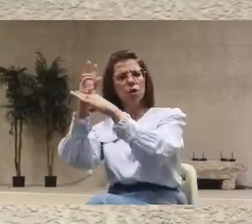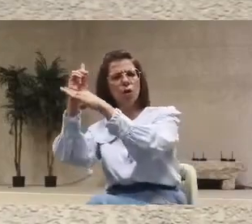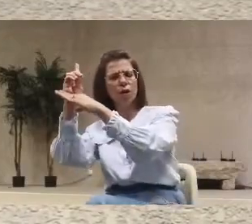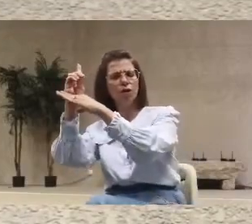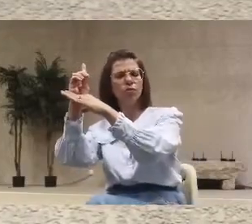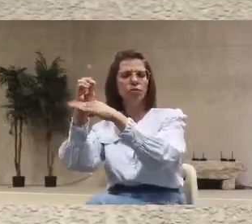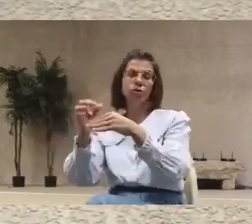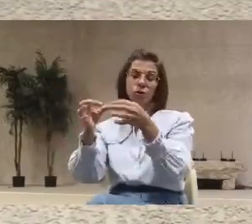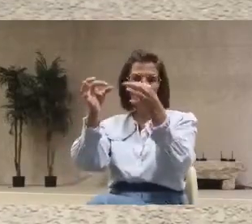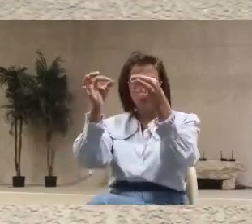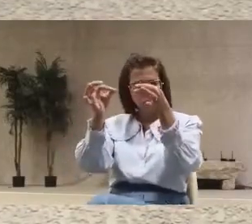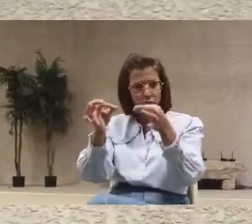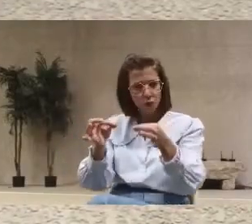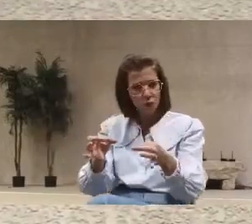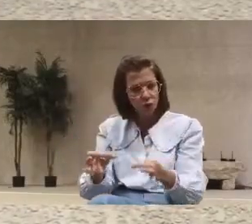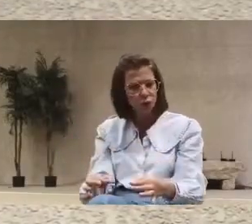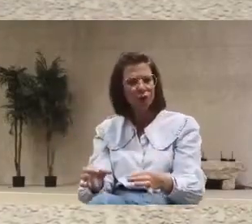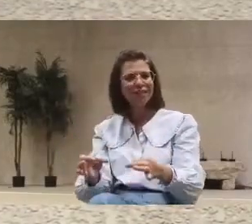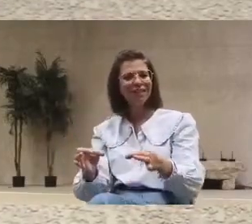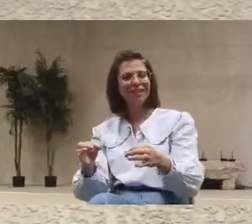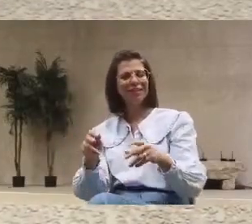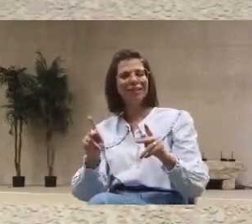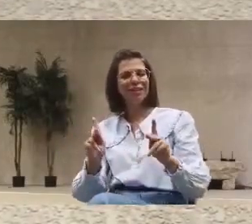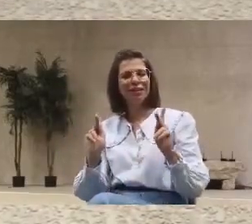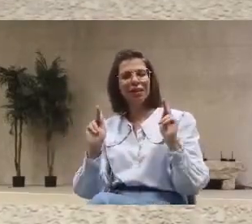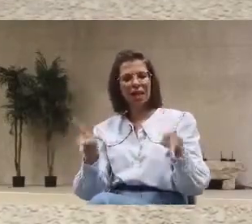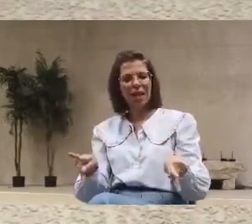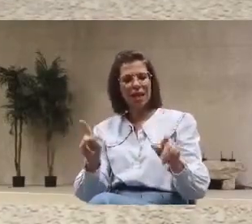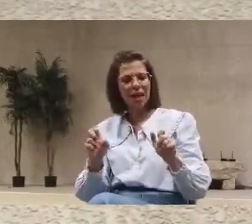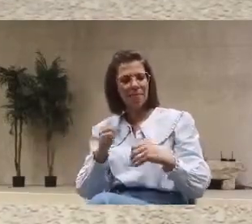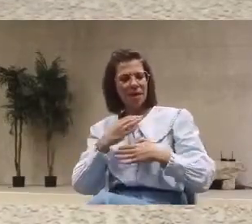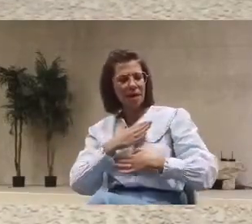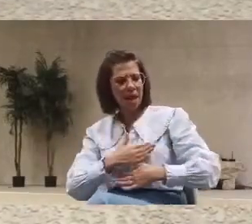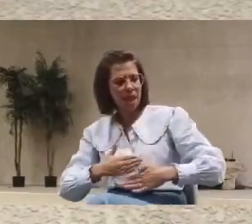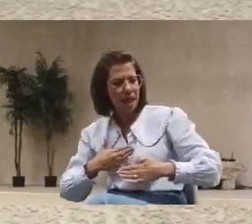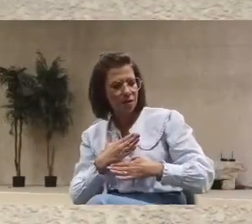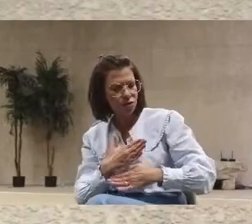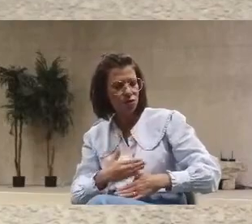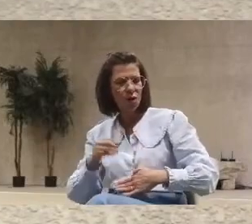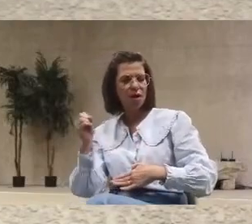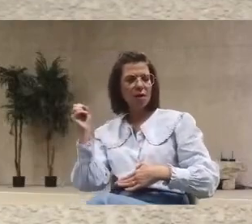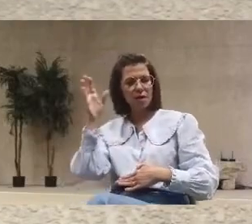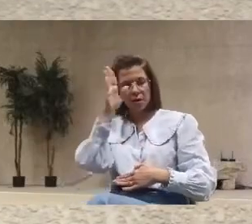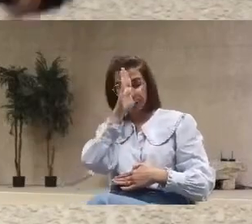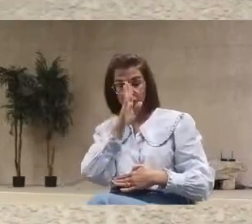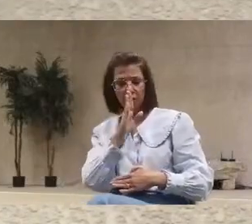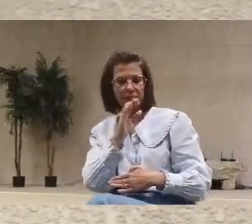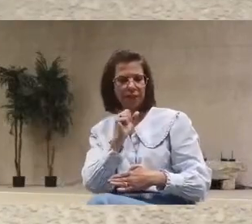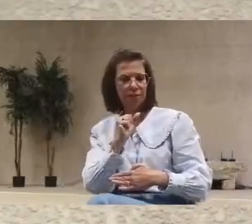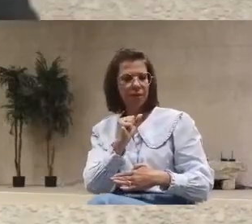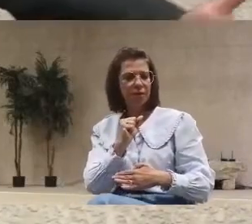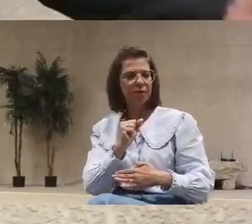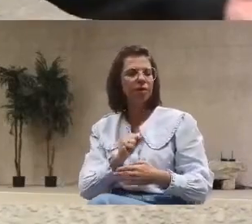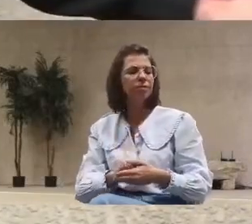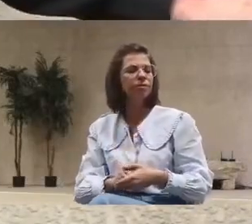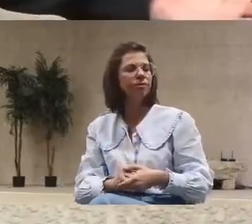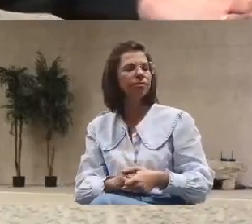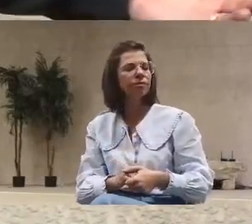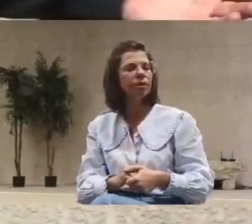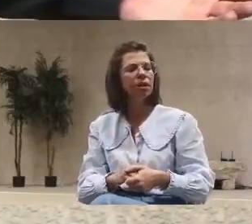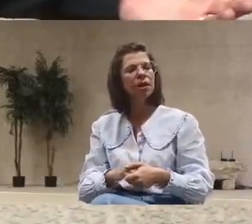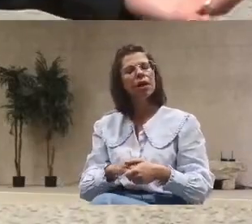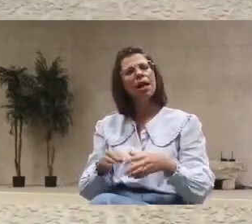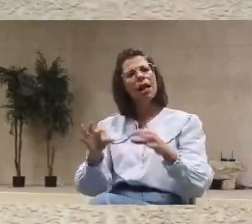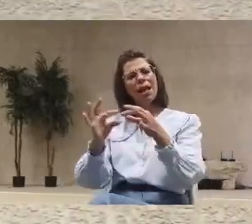'aimerais ce matin qu'on puisse faire le parallèle, parce que de toute manière, même le millénium, c'est le